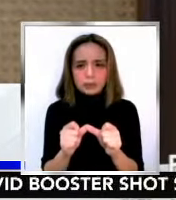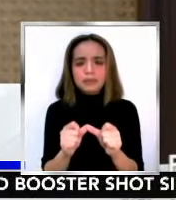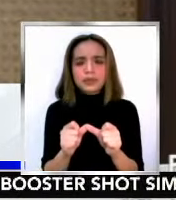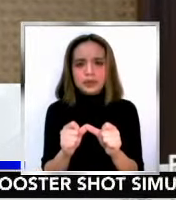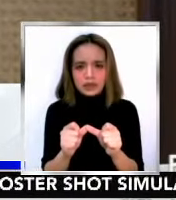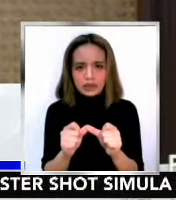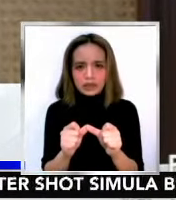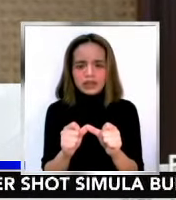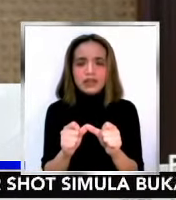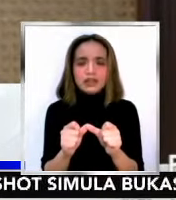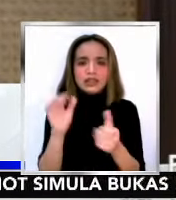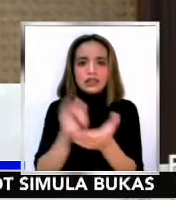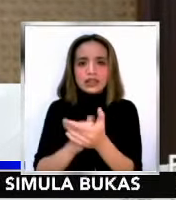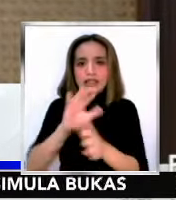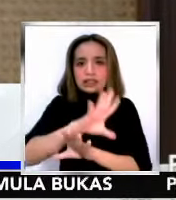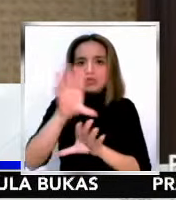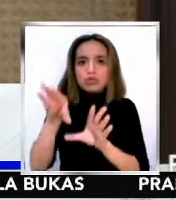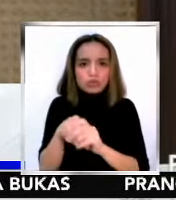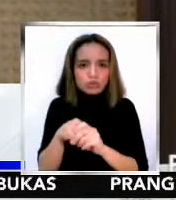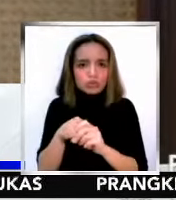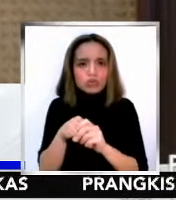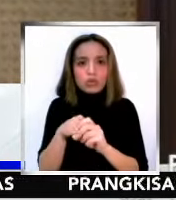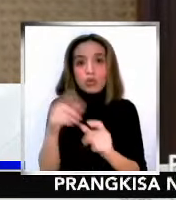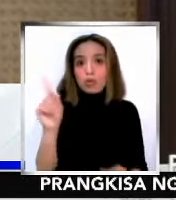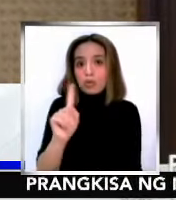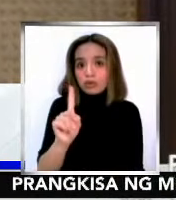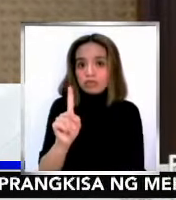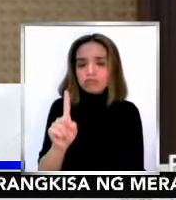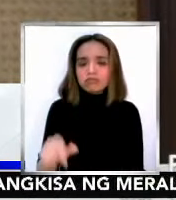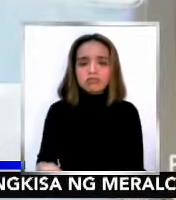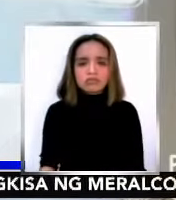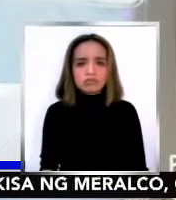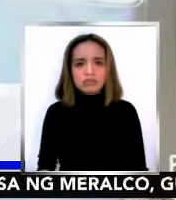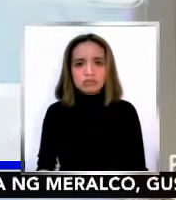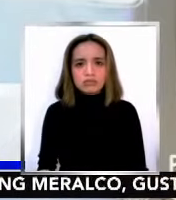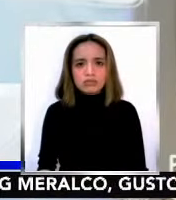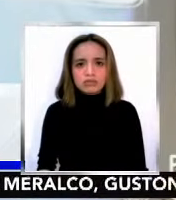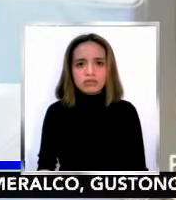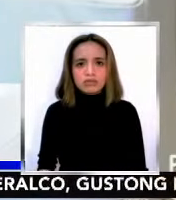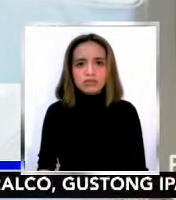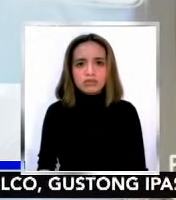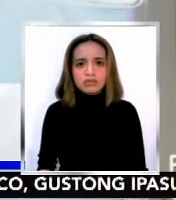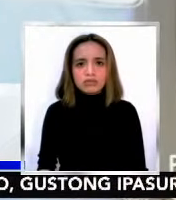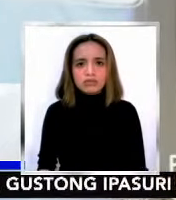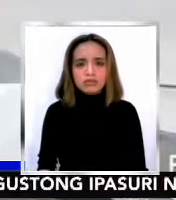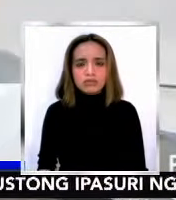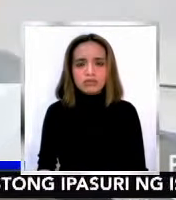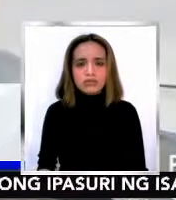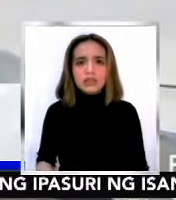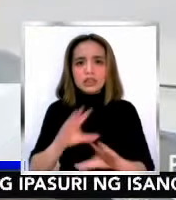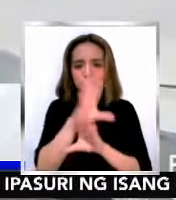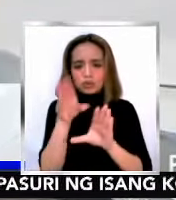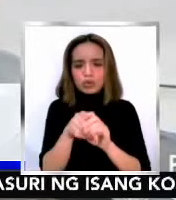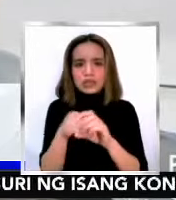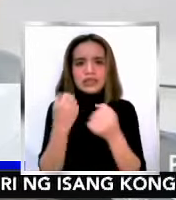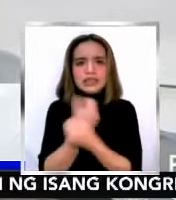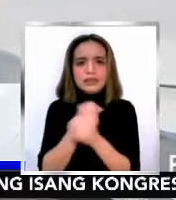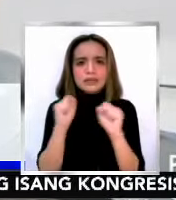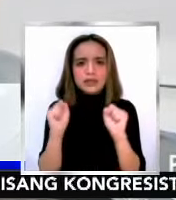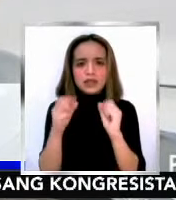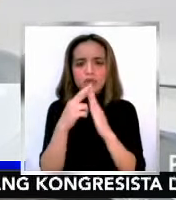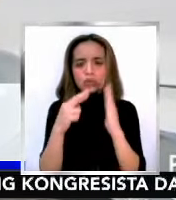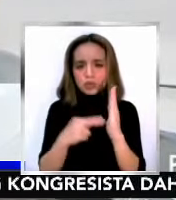our day-to-day part of what? Safety measure. Sa anunsyong